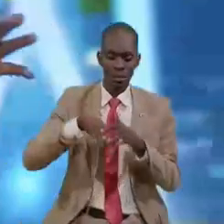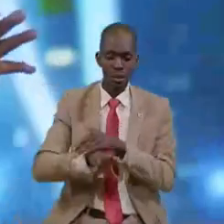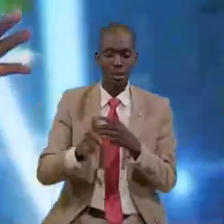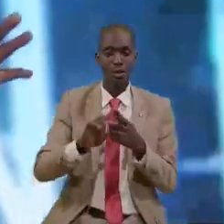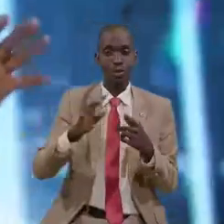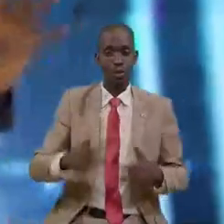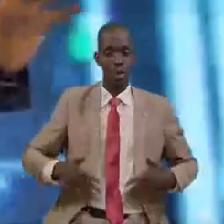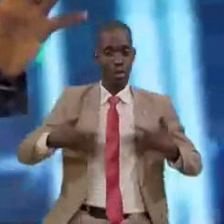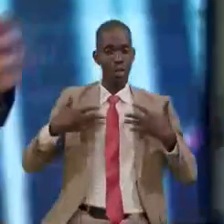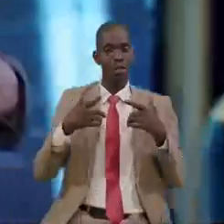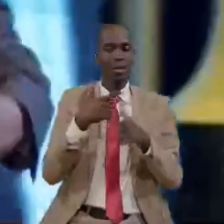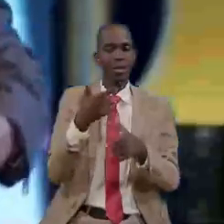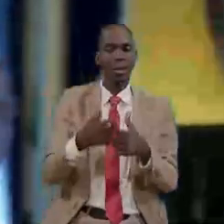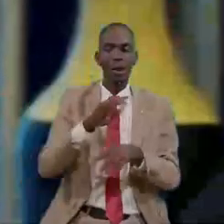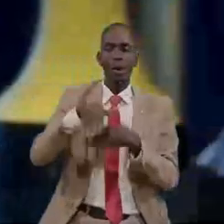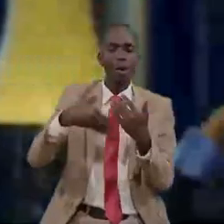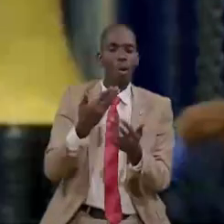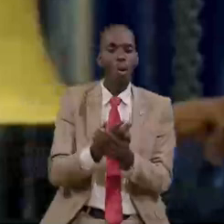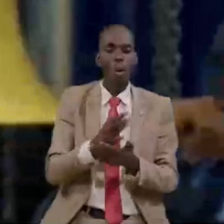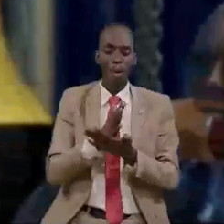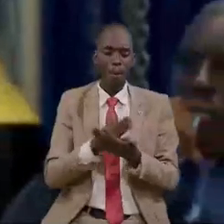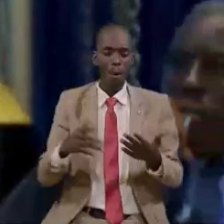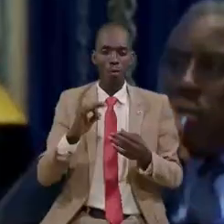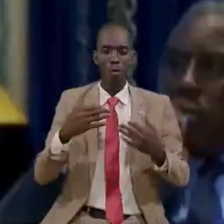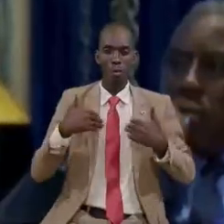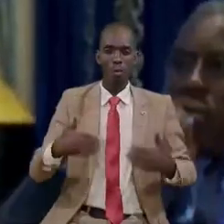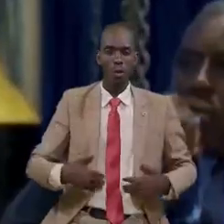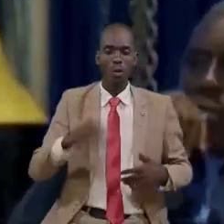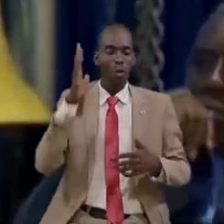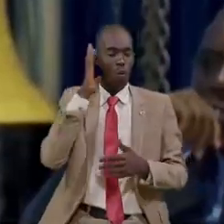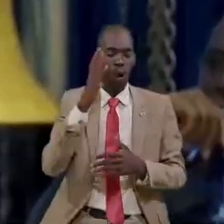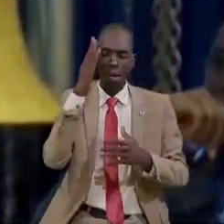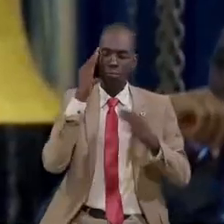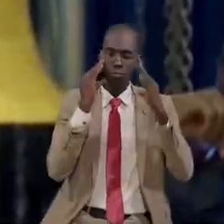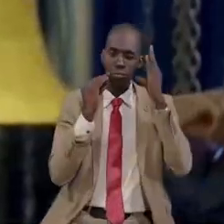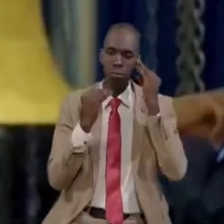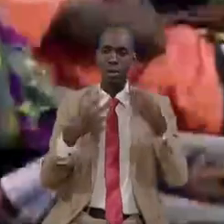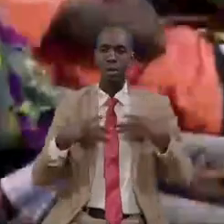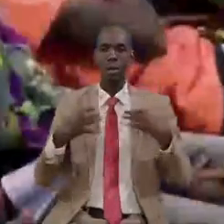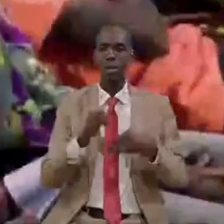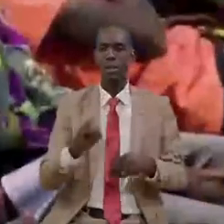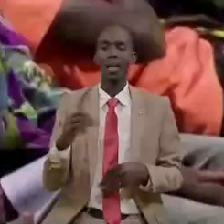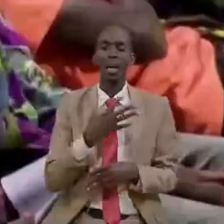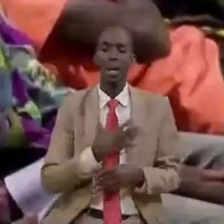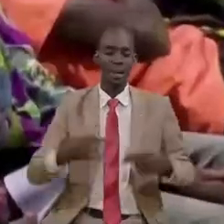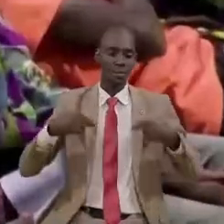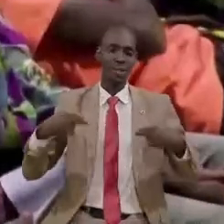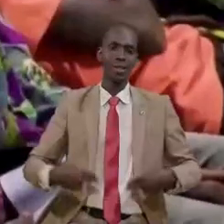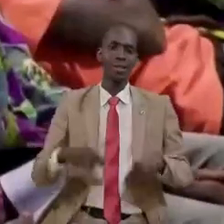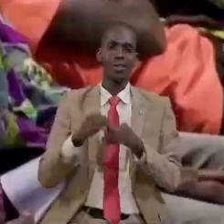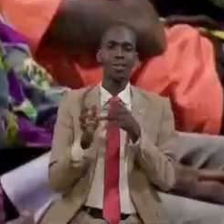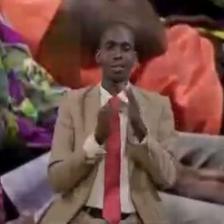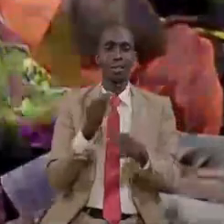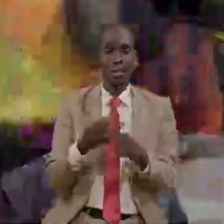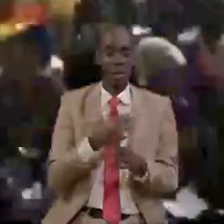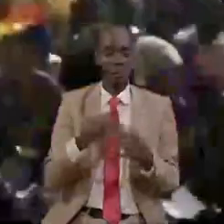chaque partie de votre corps va expérimenter la guérison et la santé. Et ce soir,